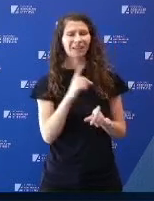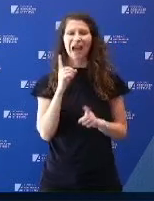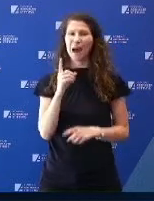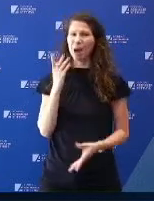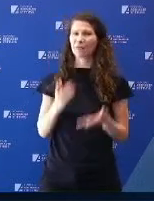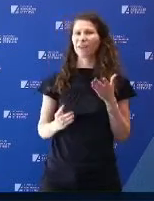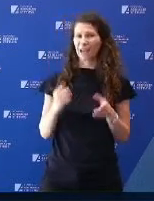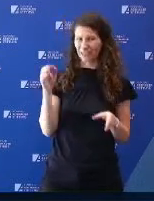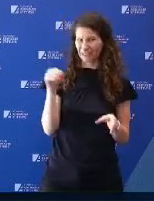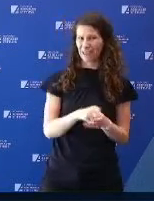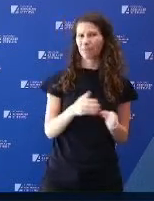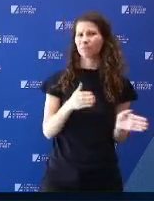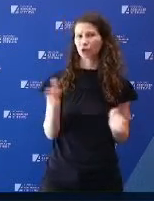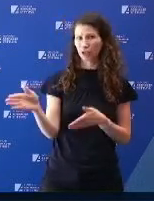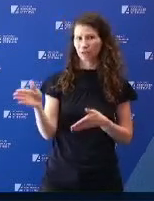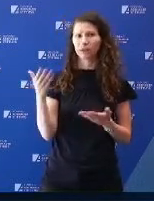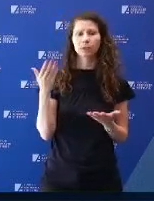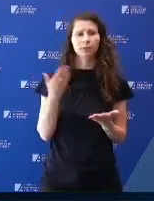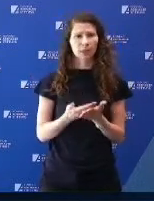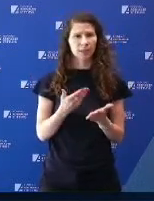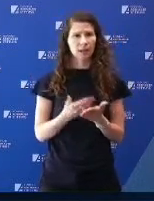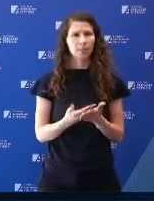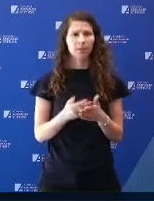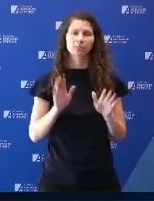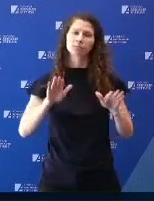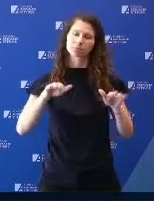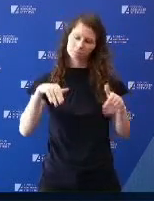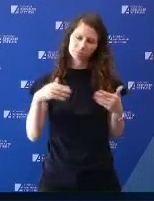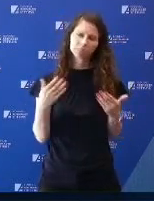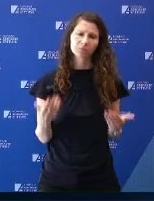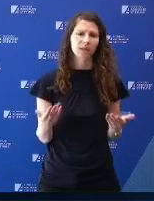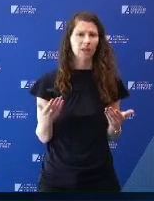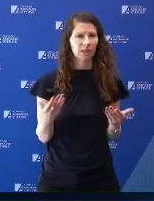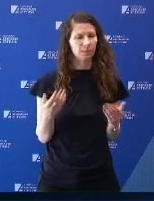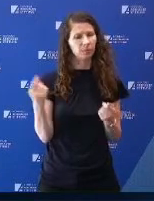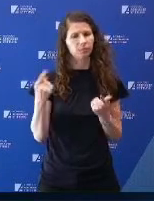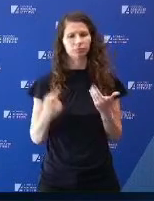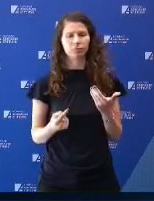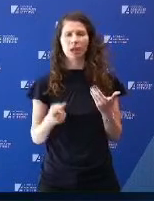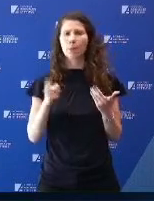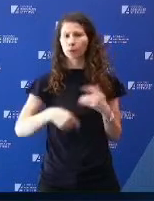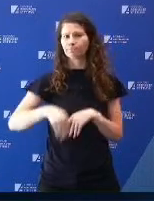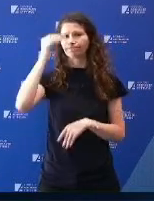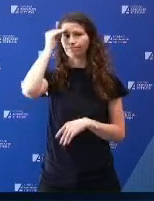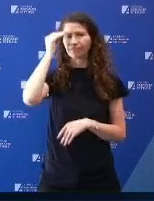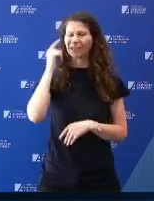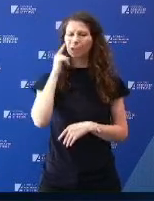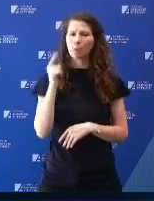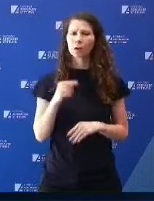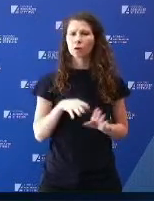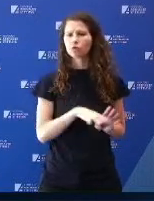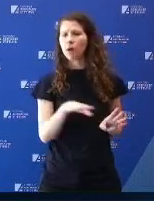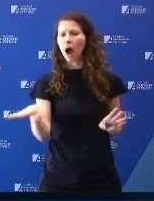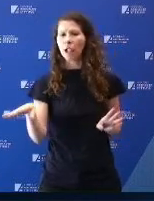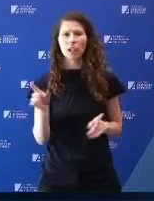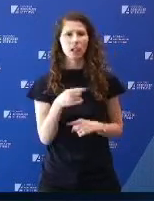so umfasst, auseinandersetzen. Und ich denke, da sollten wir gemeinsam auch an allen Stellen, wo das möglich ist, dafür